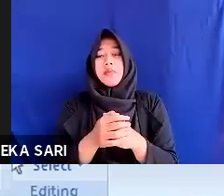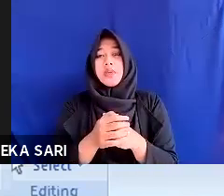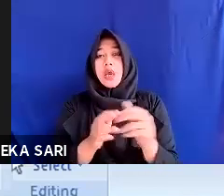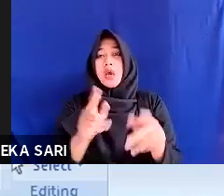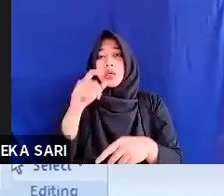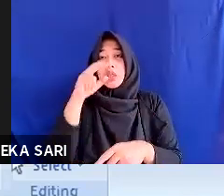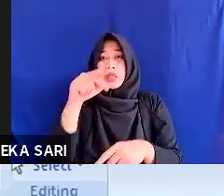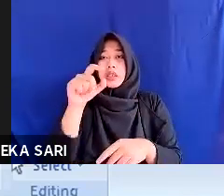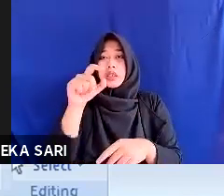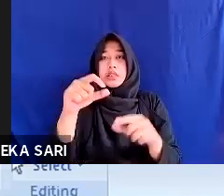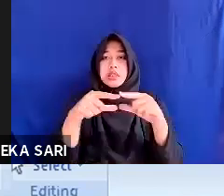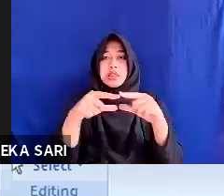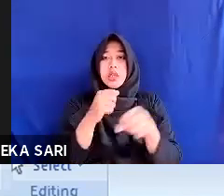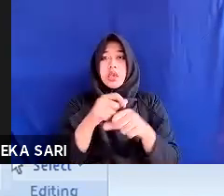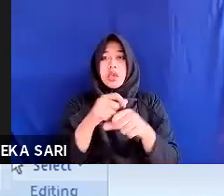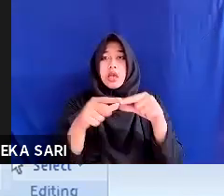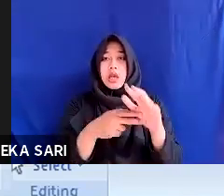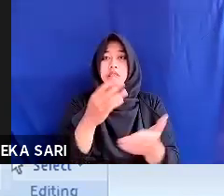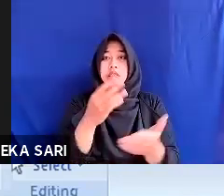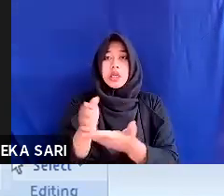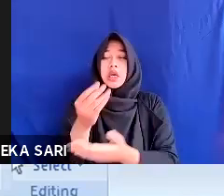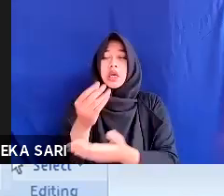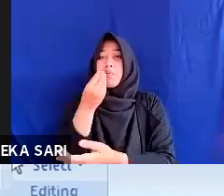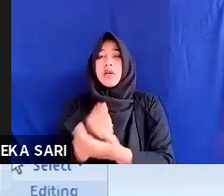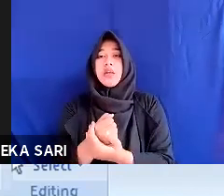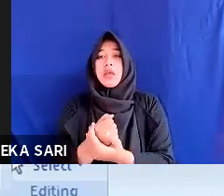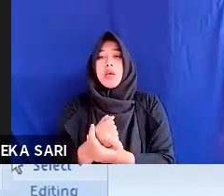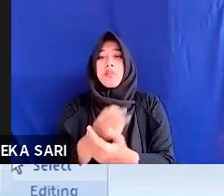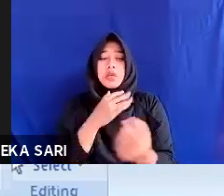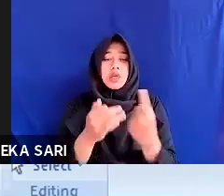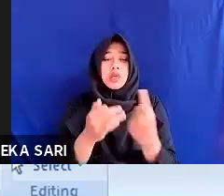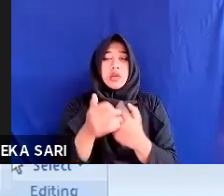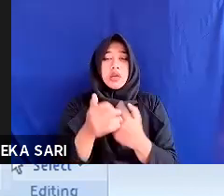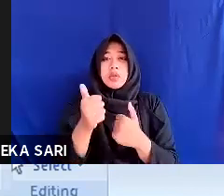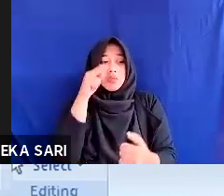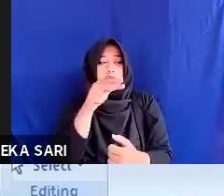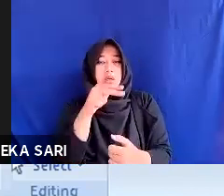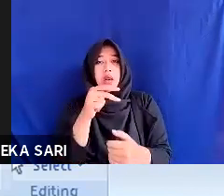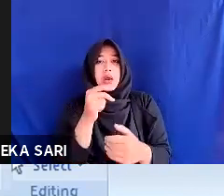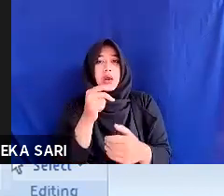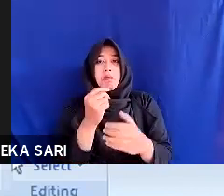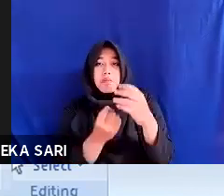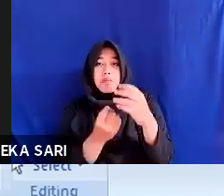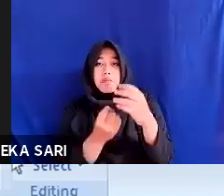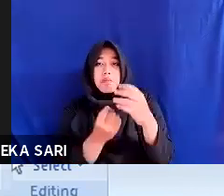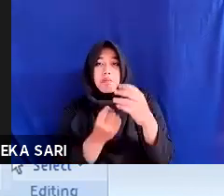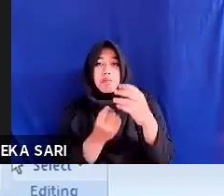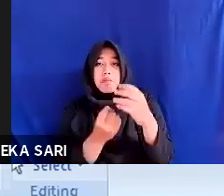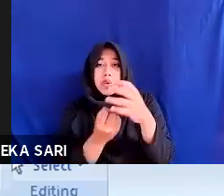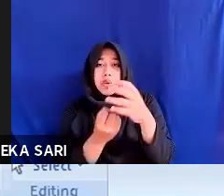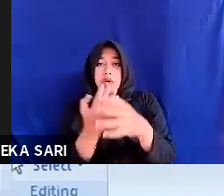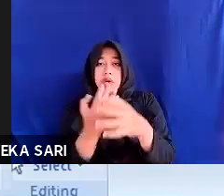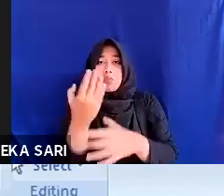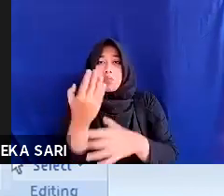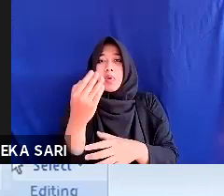Cadangan pangan masyarakat dapat dilihat pada pengembangan lumbung pangan. Lumbung pangan masyarakat itu untuk mendekatkan akses pangan anggotanya. Jadi lumbung pangan di